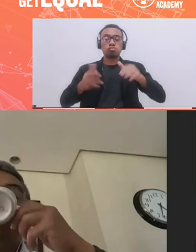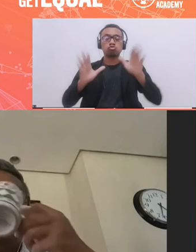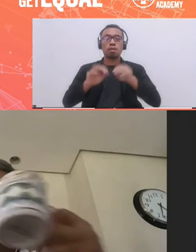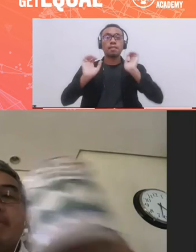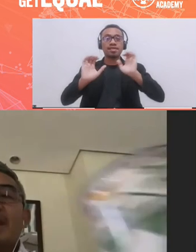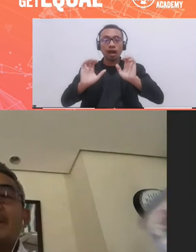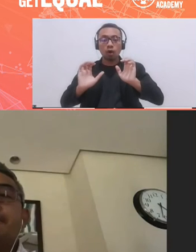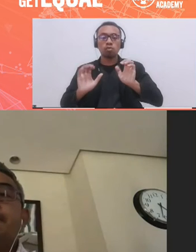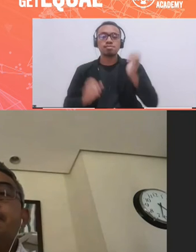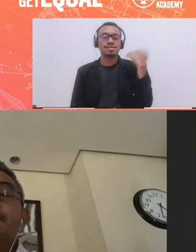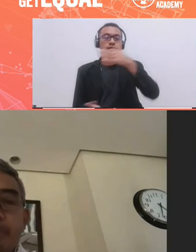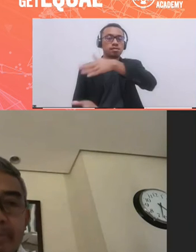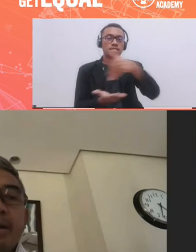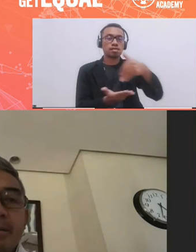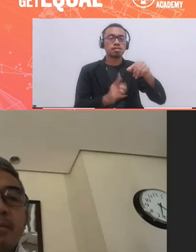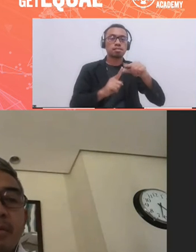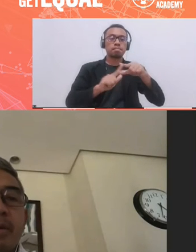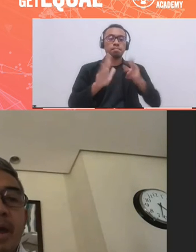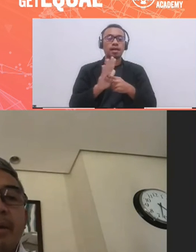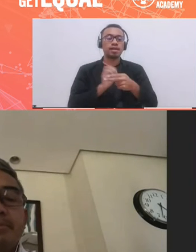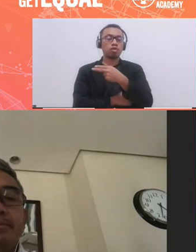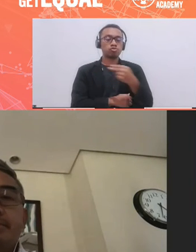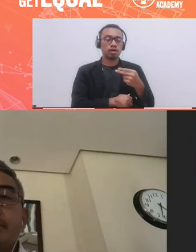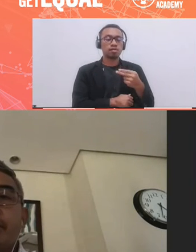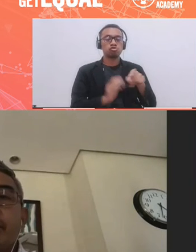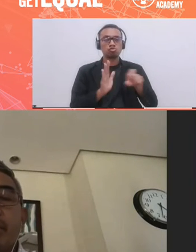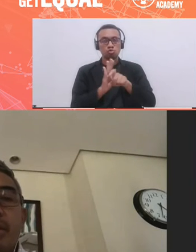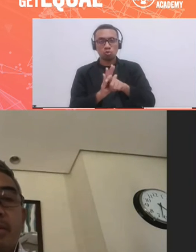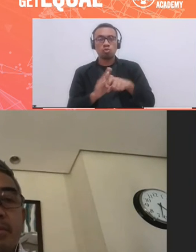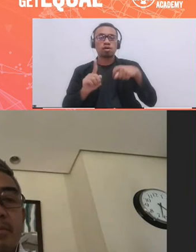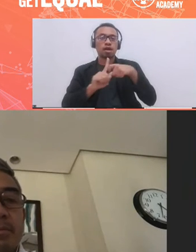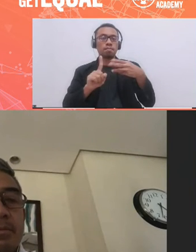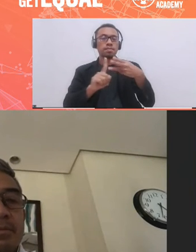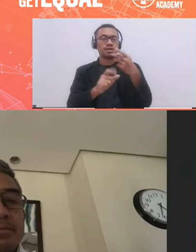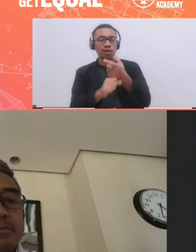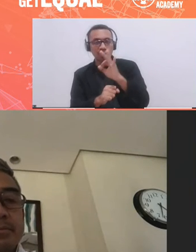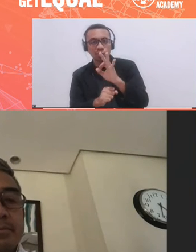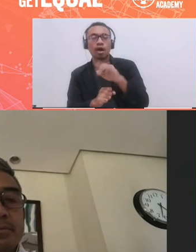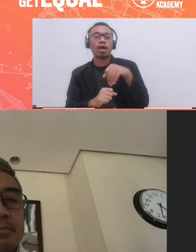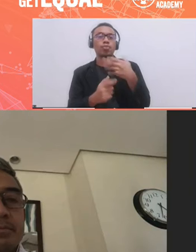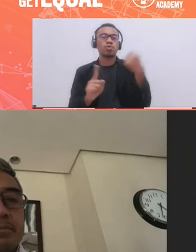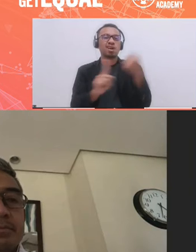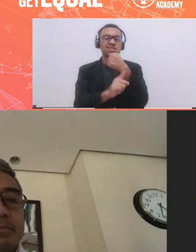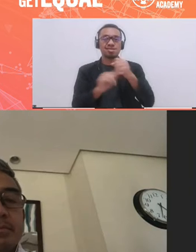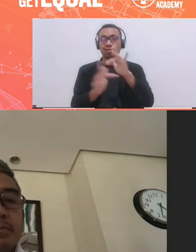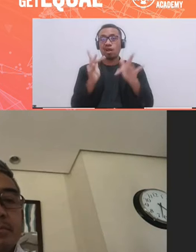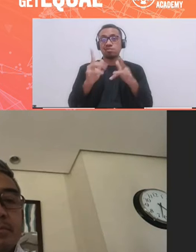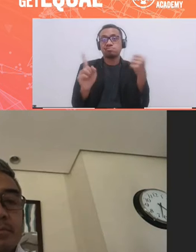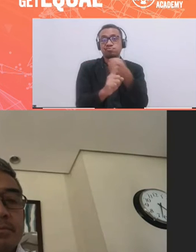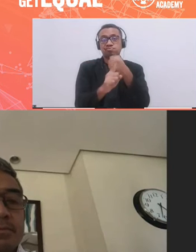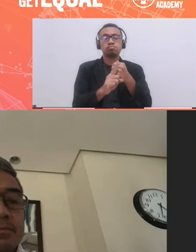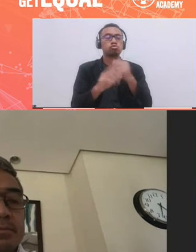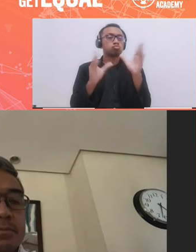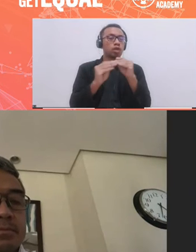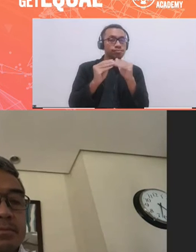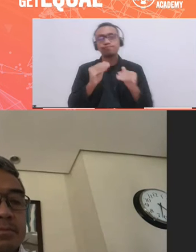juga sama Plan Indonesia gitu ya. Angka KBGO gitu ya, lalu juga kekerasan online semakin tinggi. Terutama berkaitan dengan keamanan